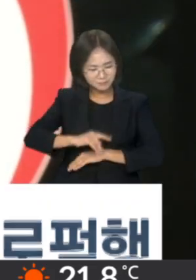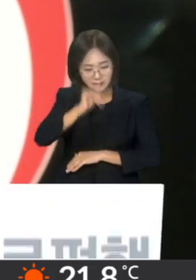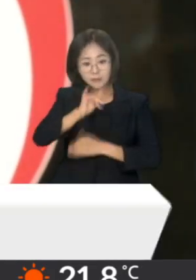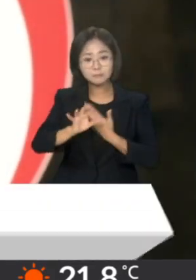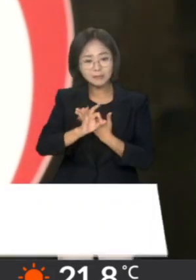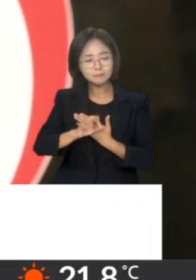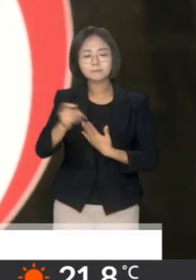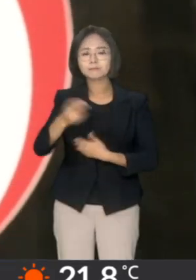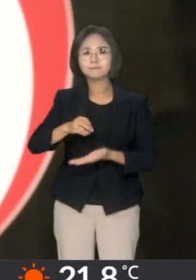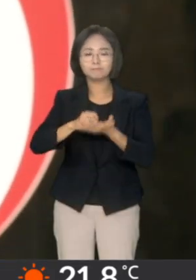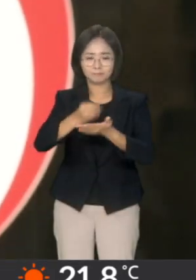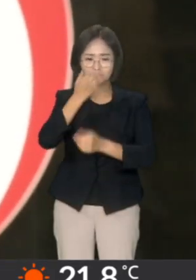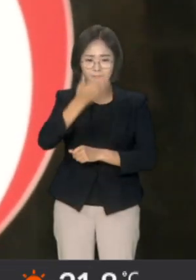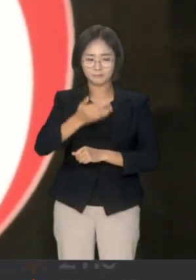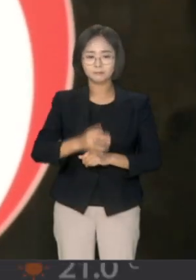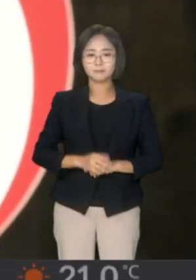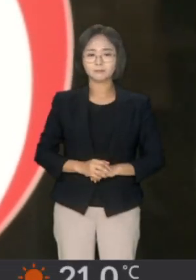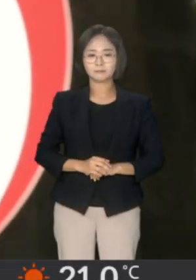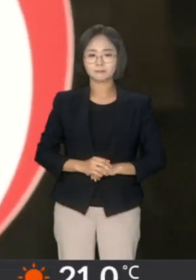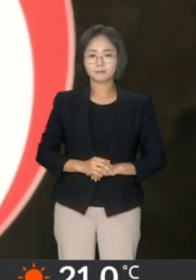거칠 경우 재취업을 허용합니다